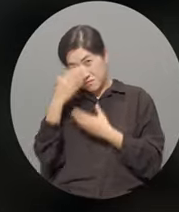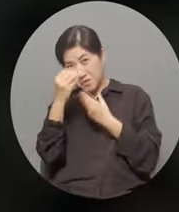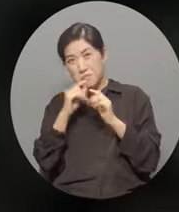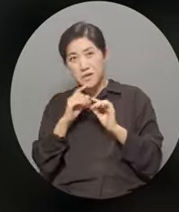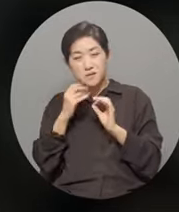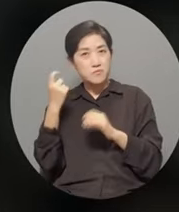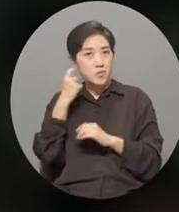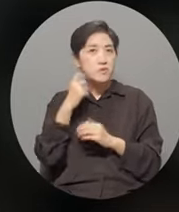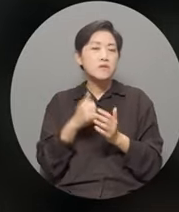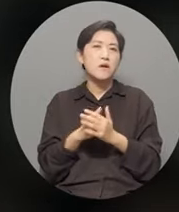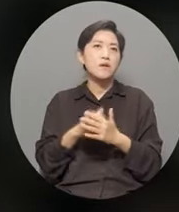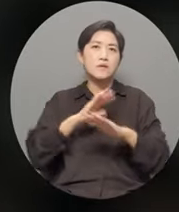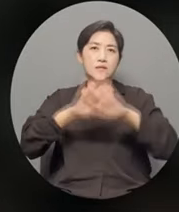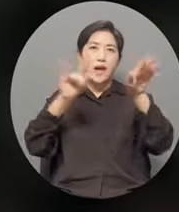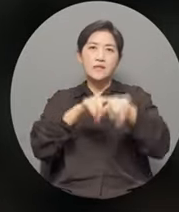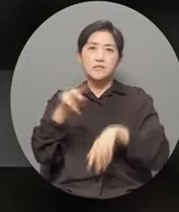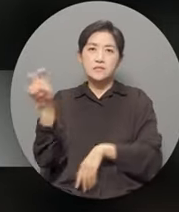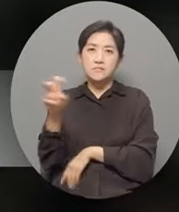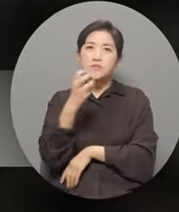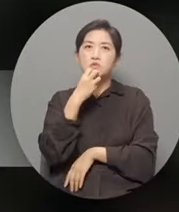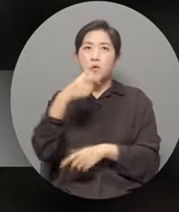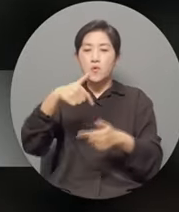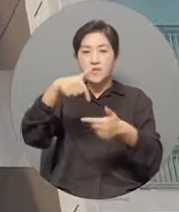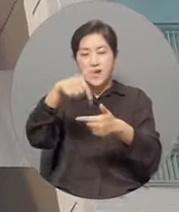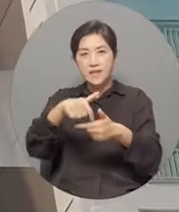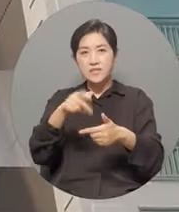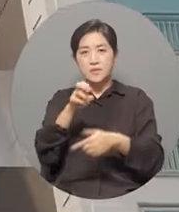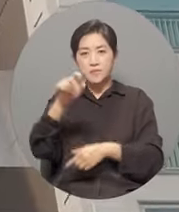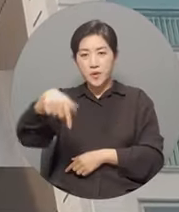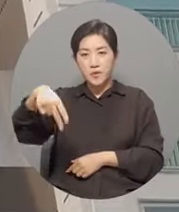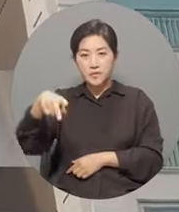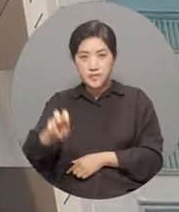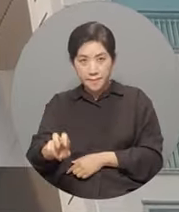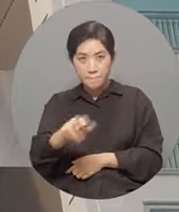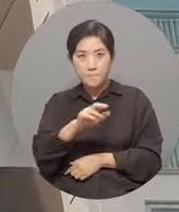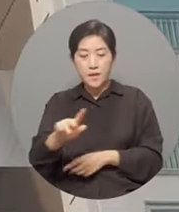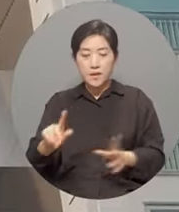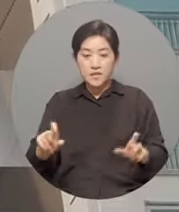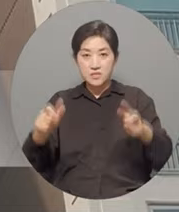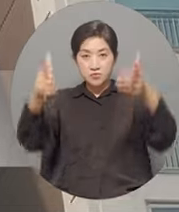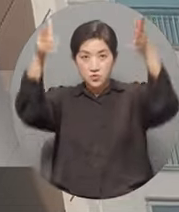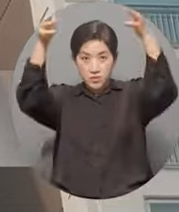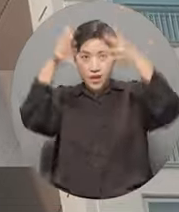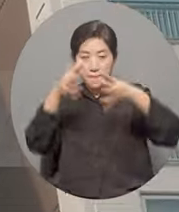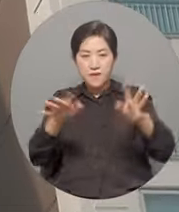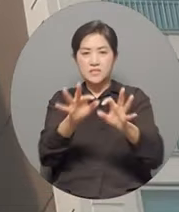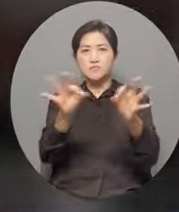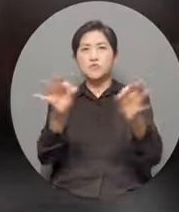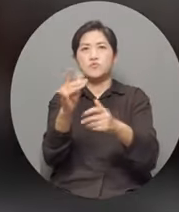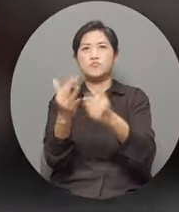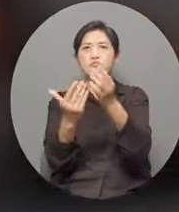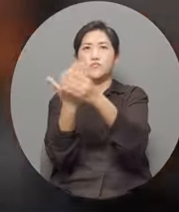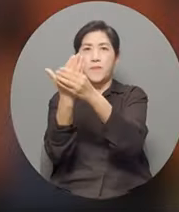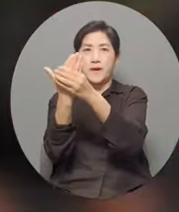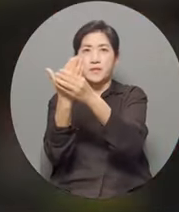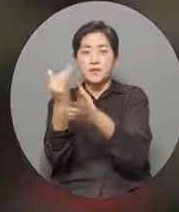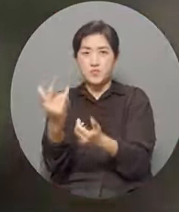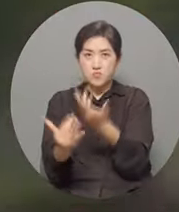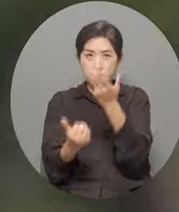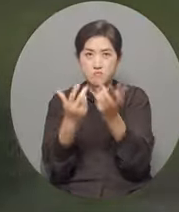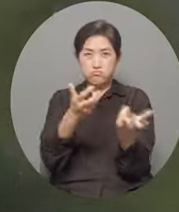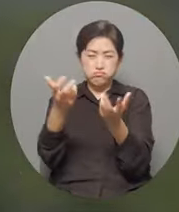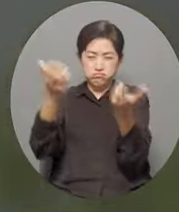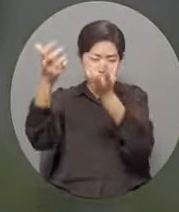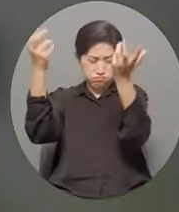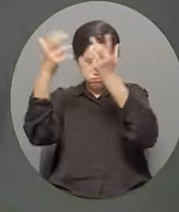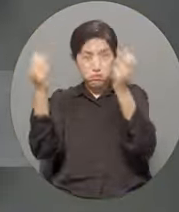오늘 낮 1시 20분쯤 서울 강남구 역삼동에 16층짜리 아파트 10층에서 불이 났습니다. 불길과 연기가